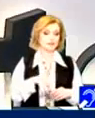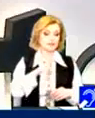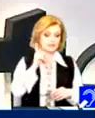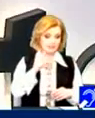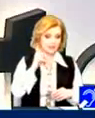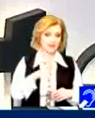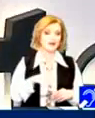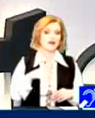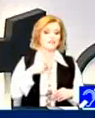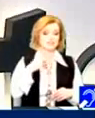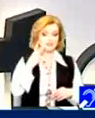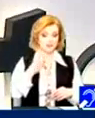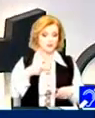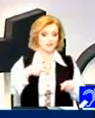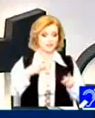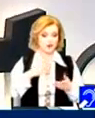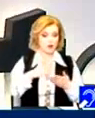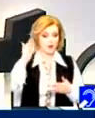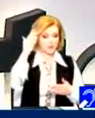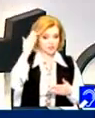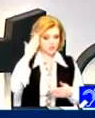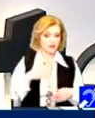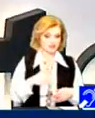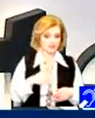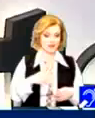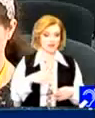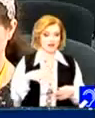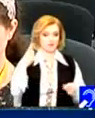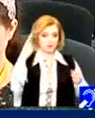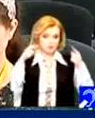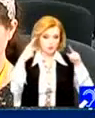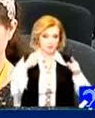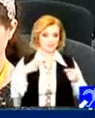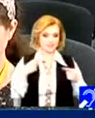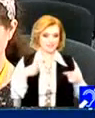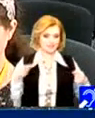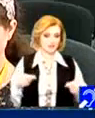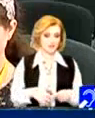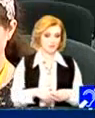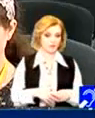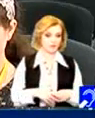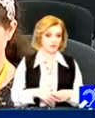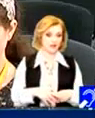competențe profesionale relevante, competențe profesionale necesare pe piața muncii. Profesori de la 40 de școli au